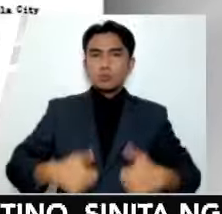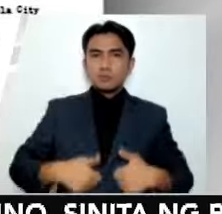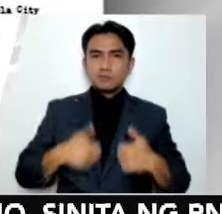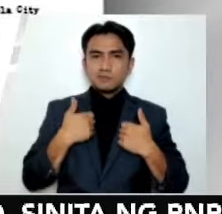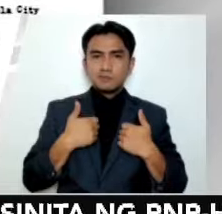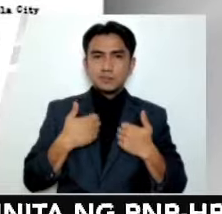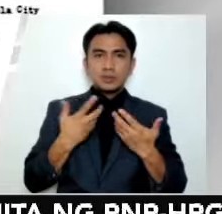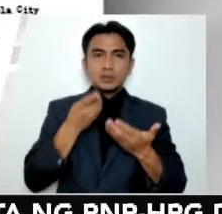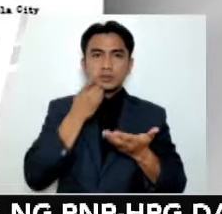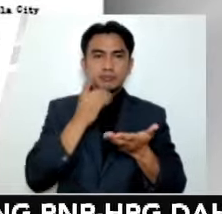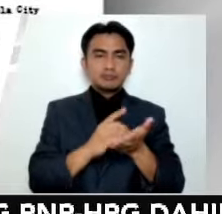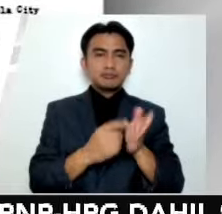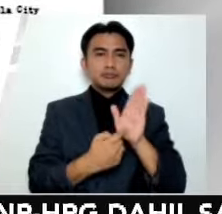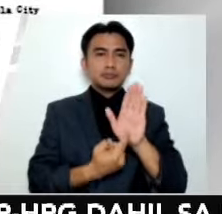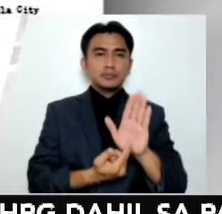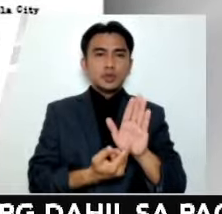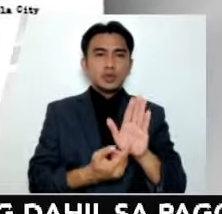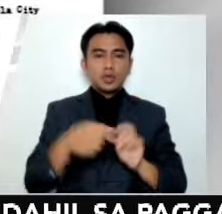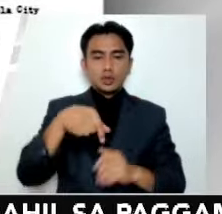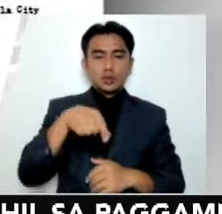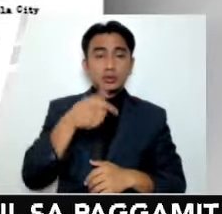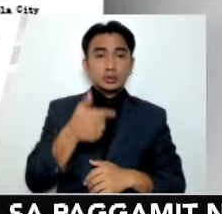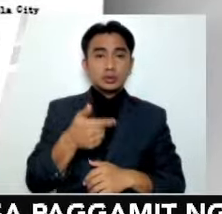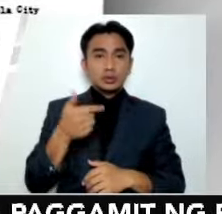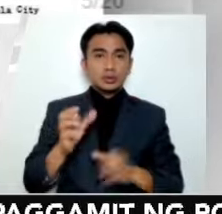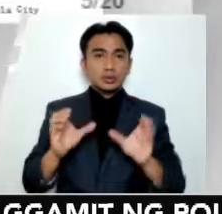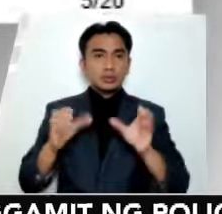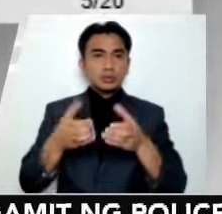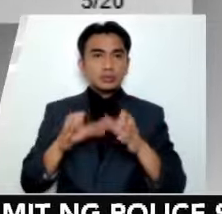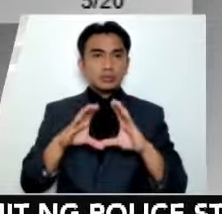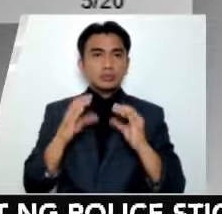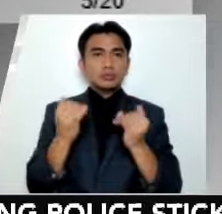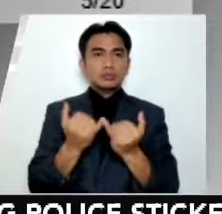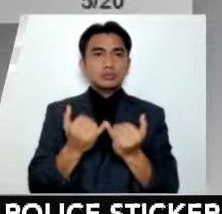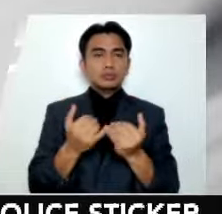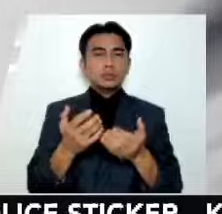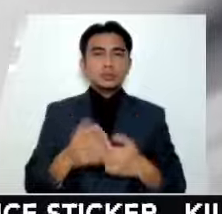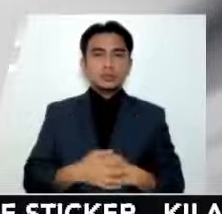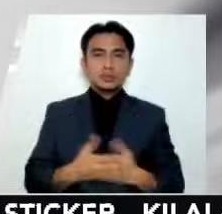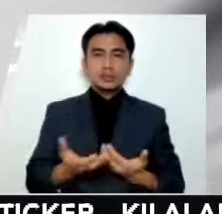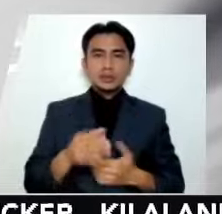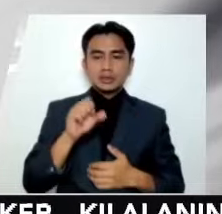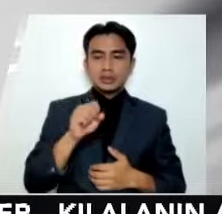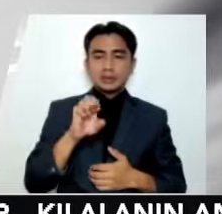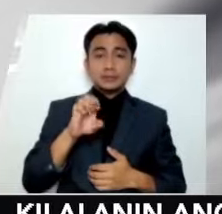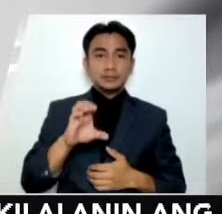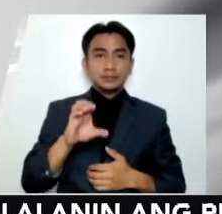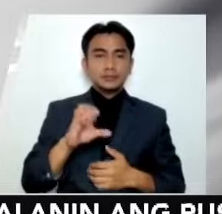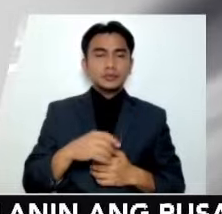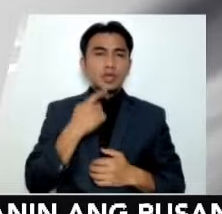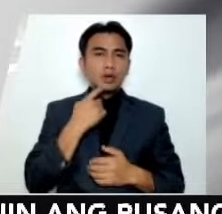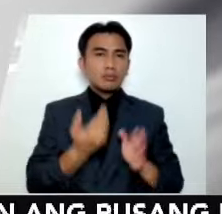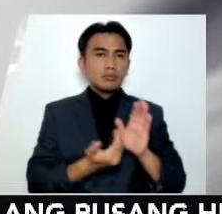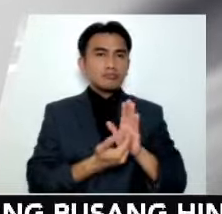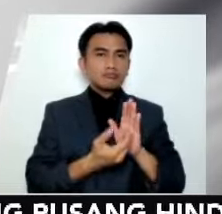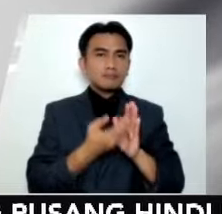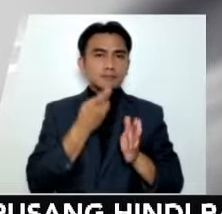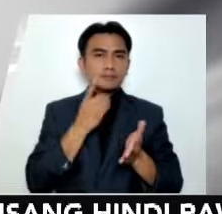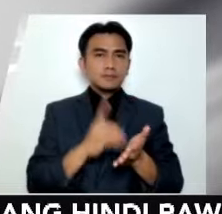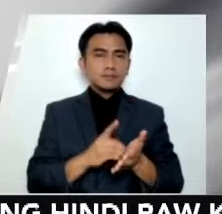ng QJJ Group of Companies sa Securities and Exchange Commission. Sa dokumento naman ng Bureau of Internal